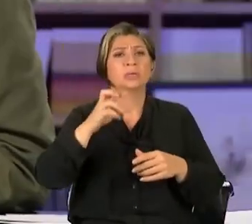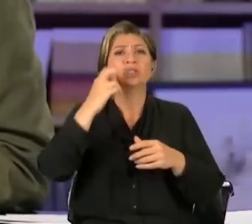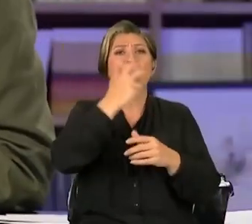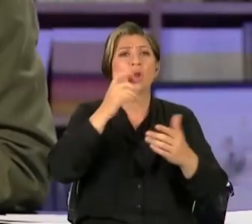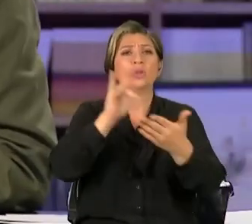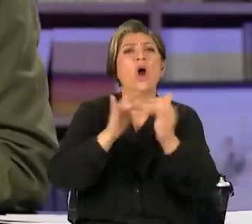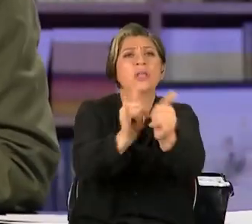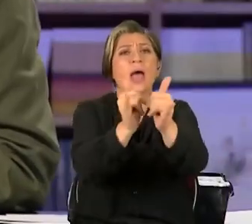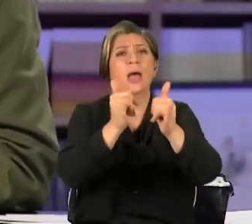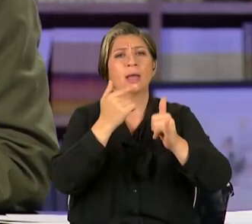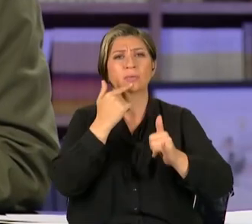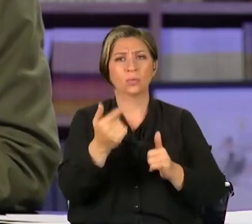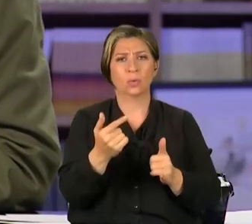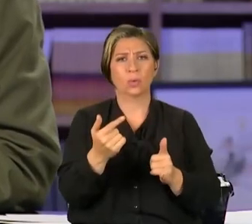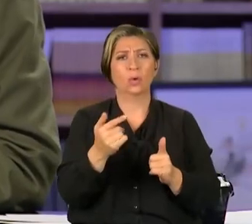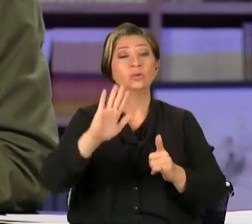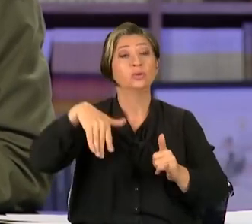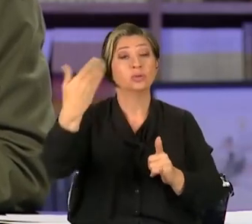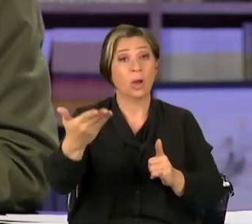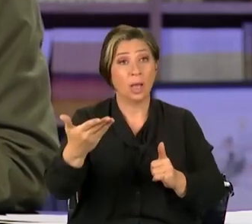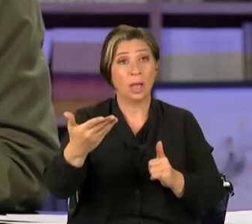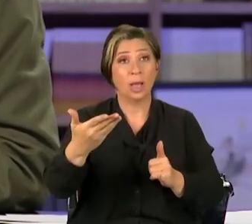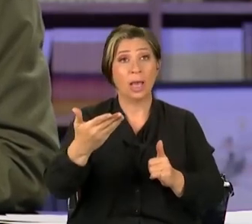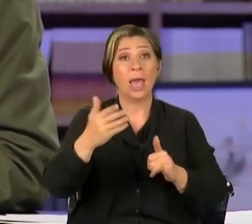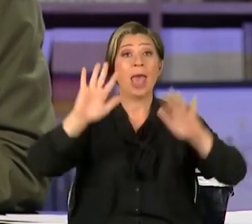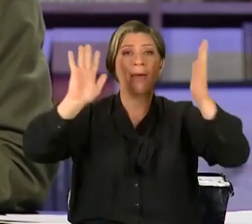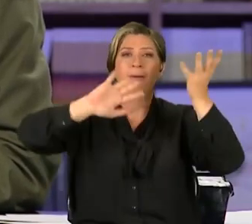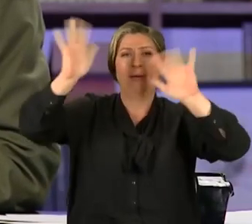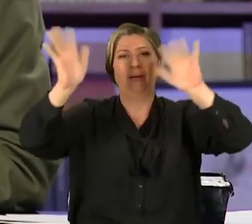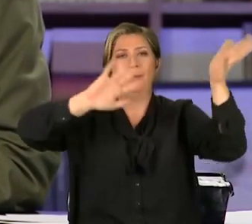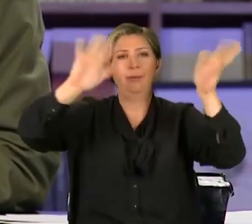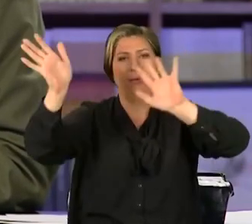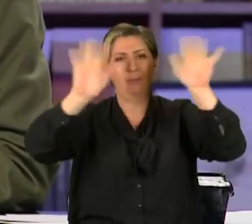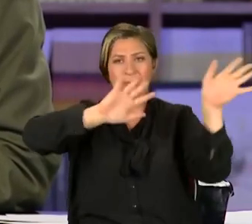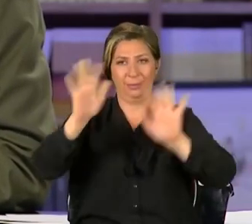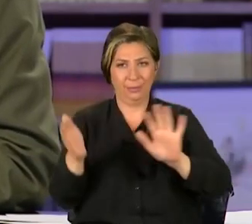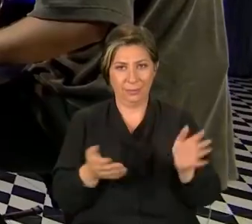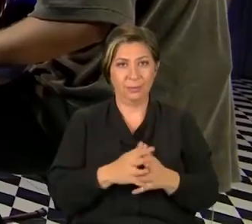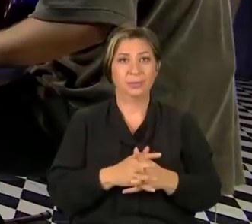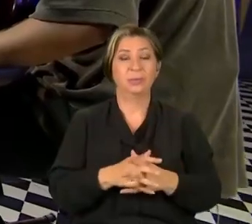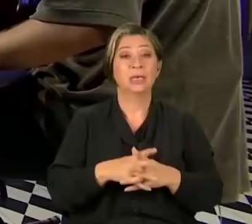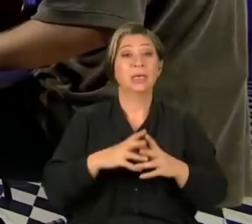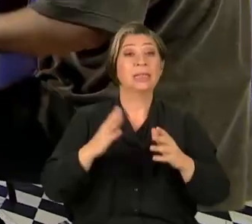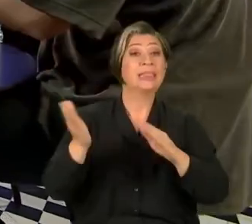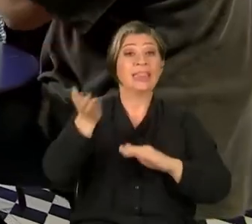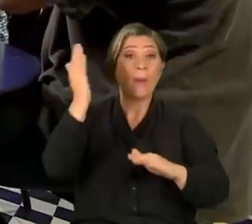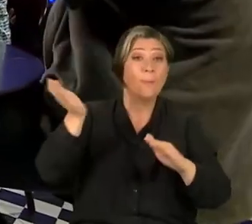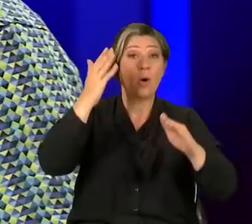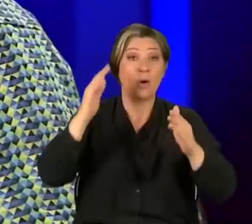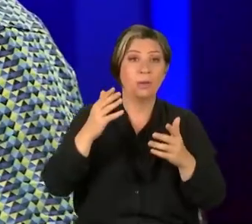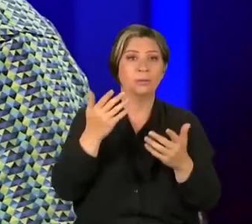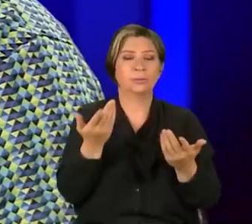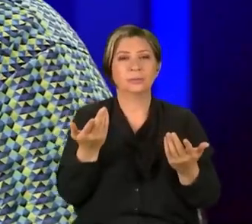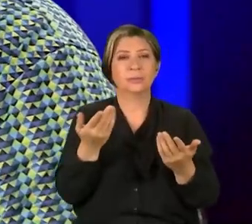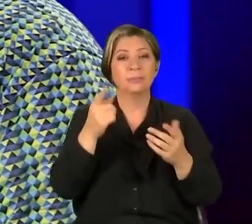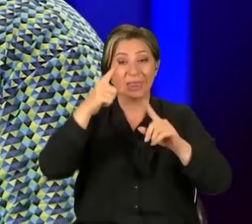ortasında diyor sonra eller havaya bu zaten eskiden beri var Tempo diyorlar O işin